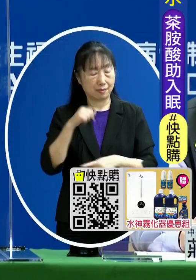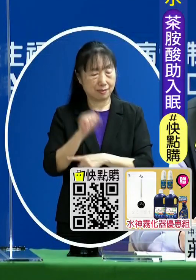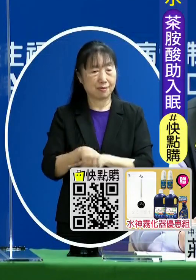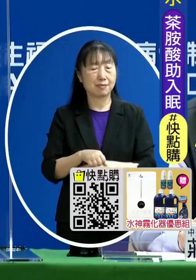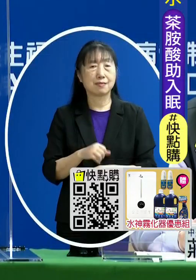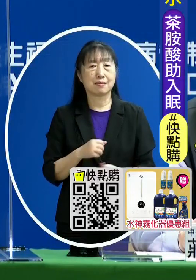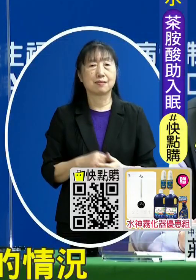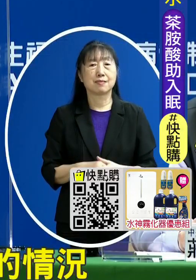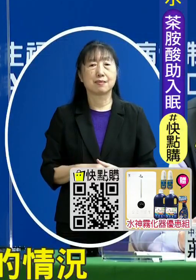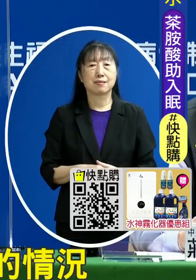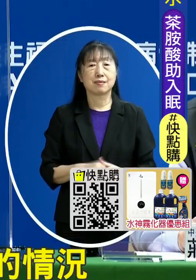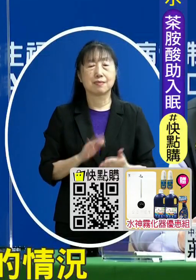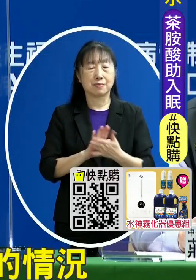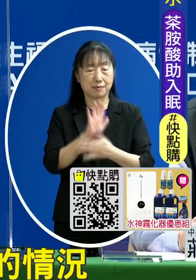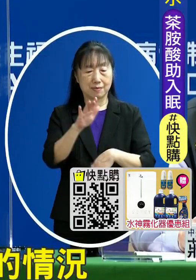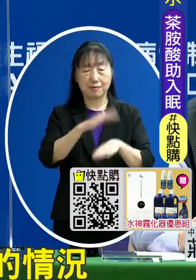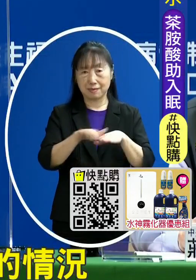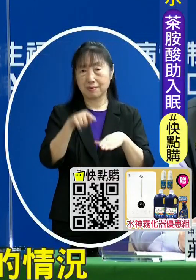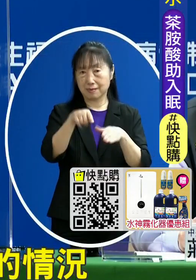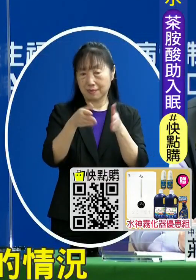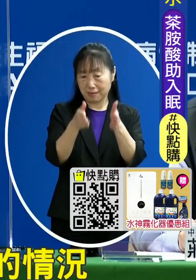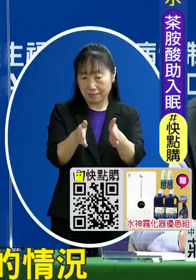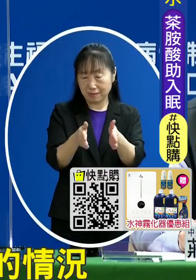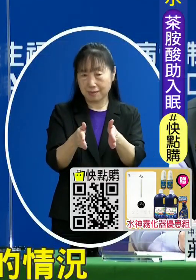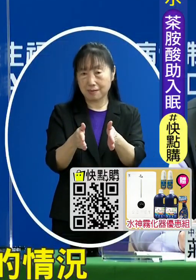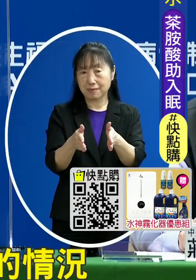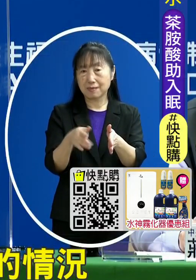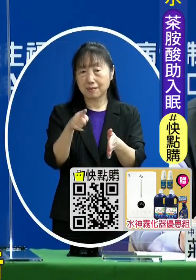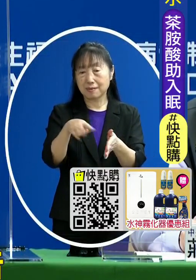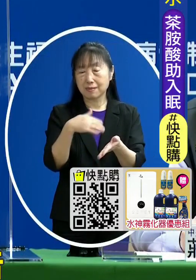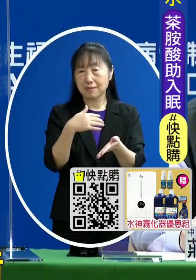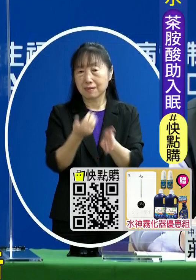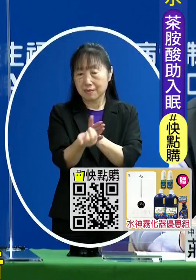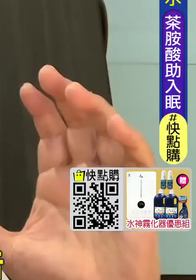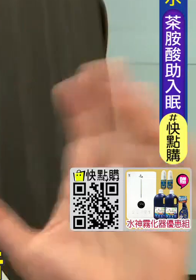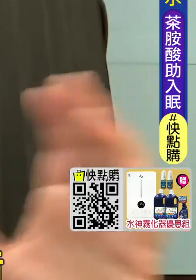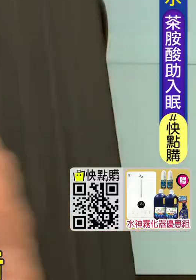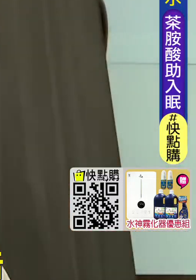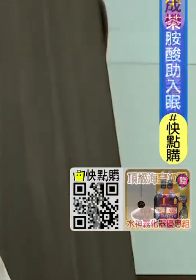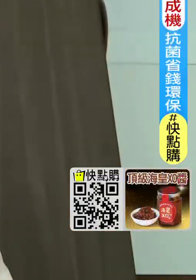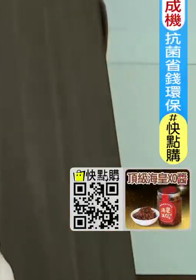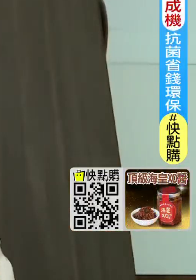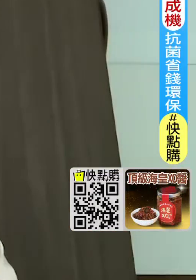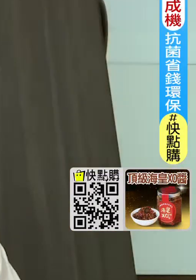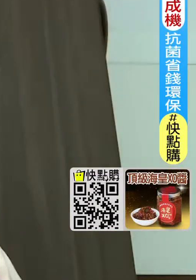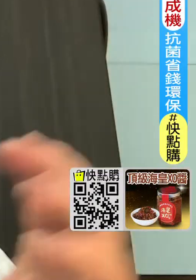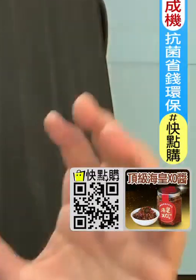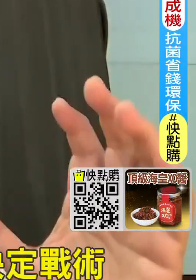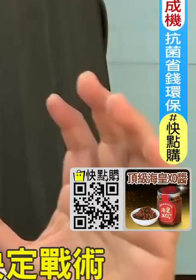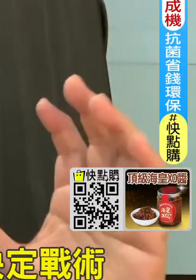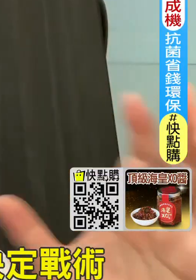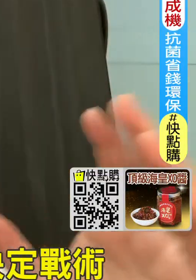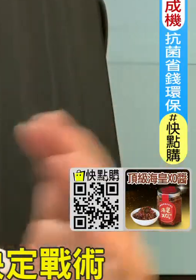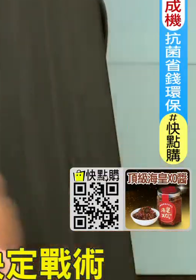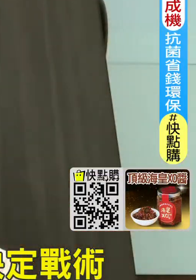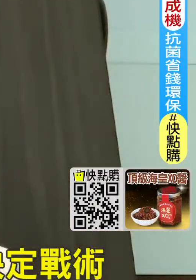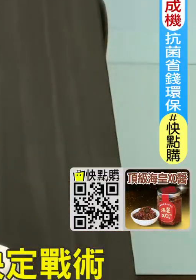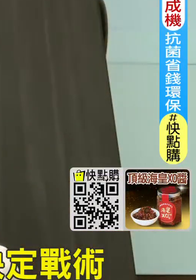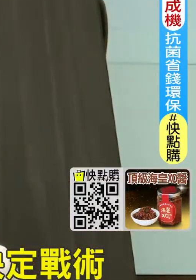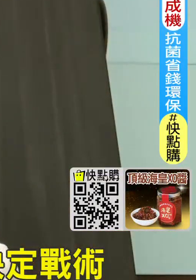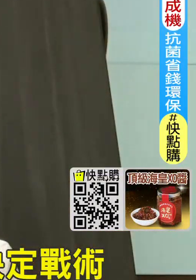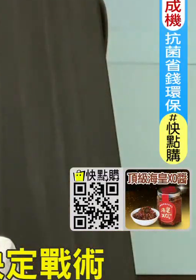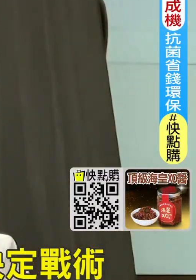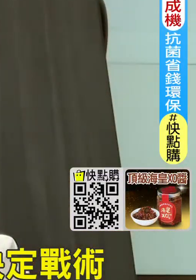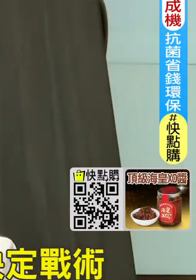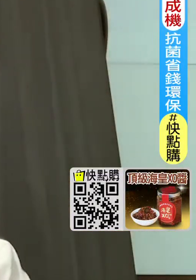意我们将来也会把我们的推估的情况跟大家来做报告。 战略战术战斗，你要先决定战略才能决定